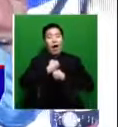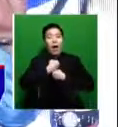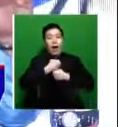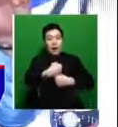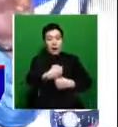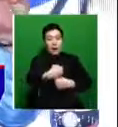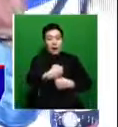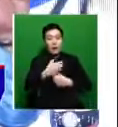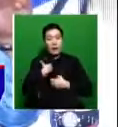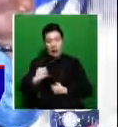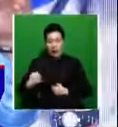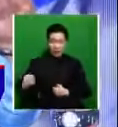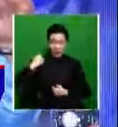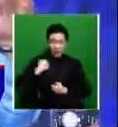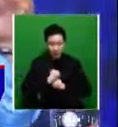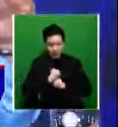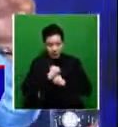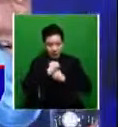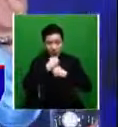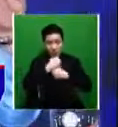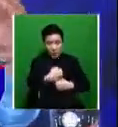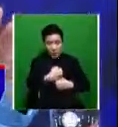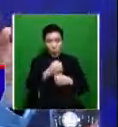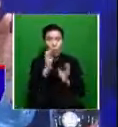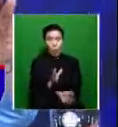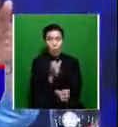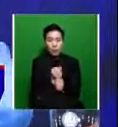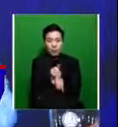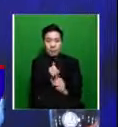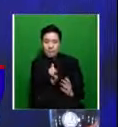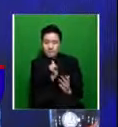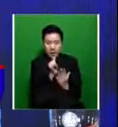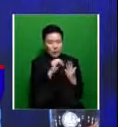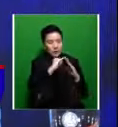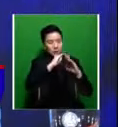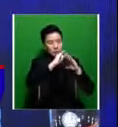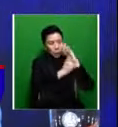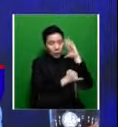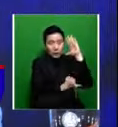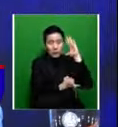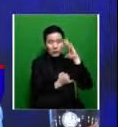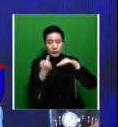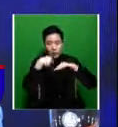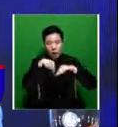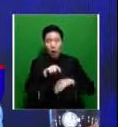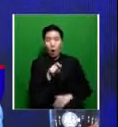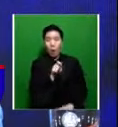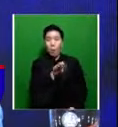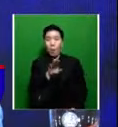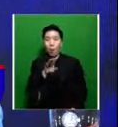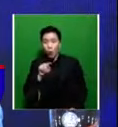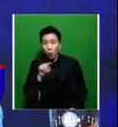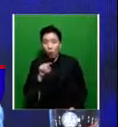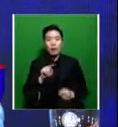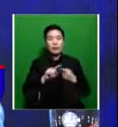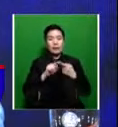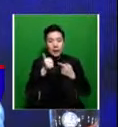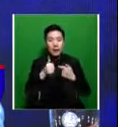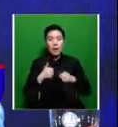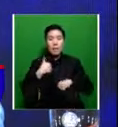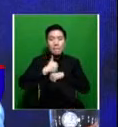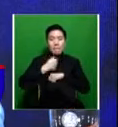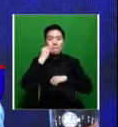ให้มอบอำนาจให้มีเจ้าพนักงานนะครับลงไปถึงระดับ นายกอบต.ถ้ายังไม่พอเนี่ยลงไปถึ